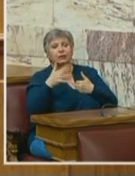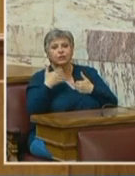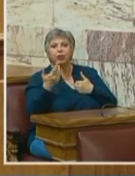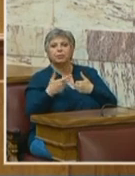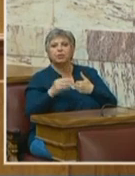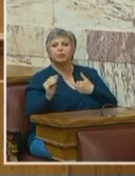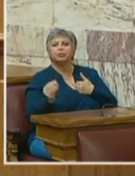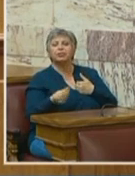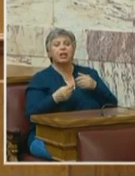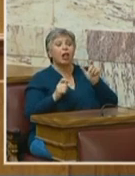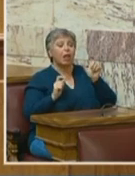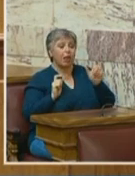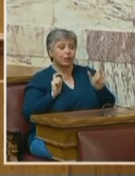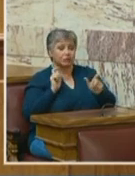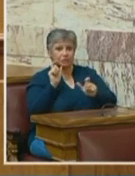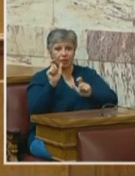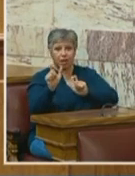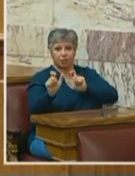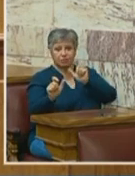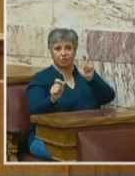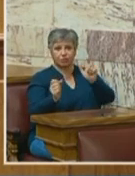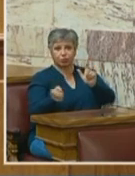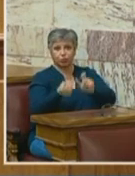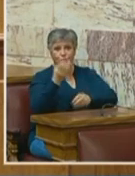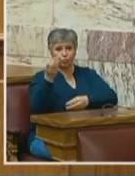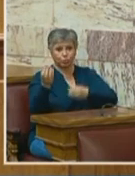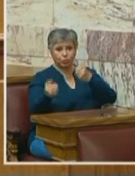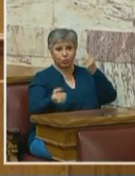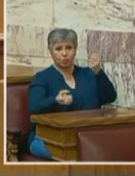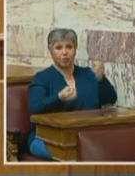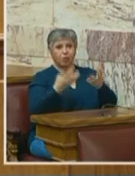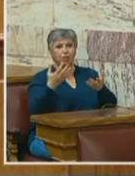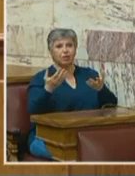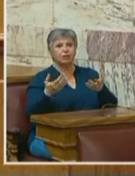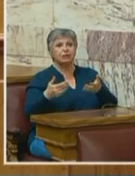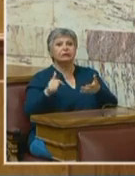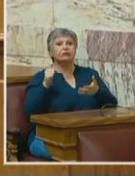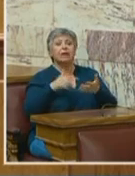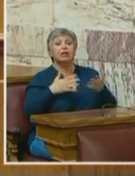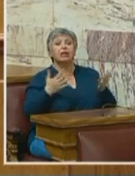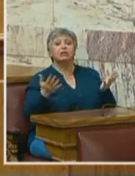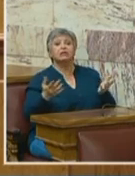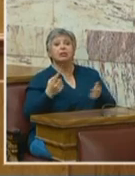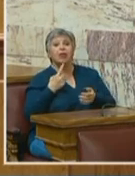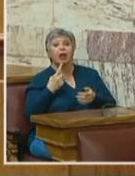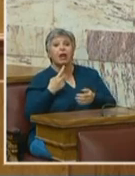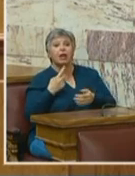πότε βαφτίζεται αυτήν τον έλεγχο των Βρυξελών ενισχυμένη επιτήρηση και πότε